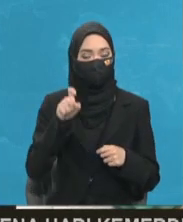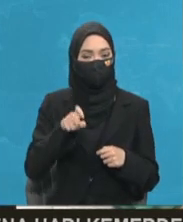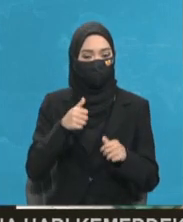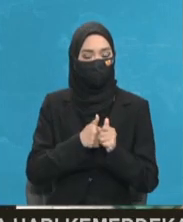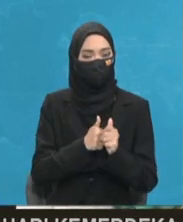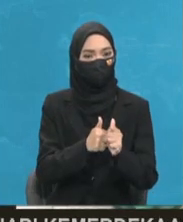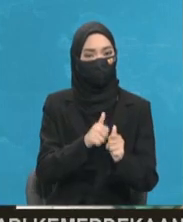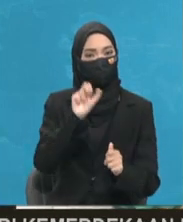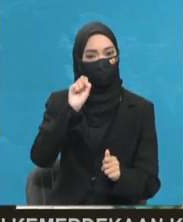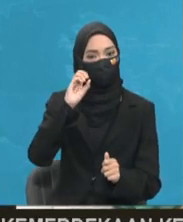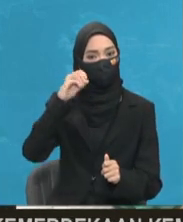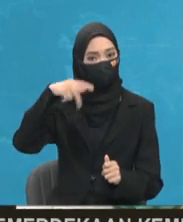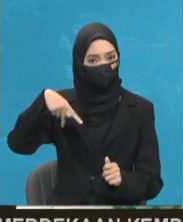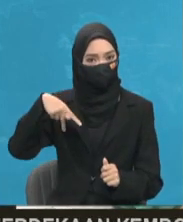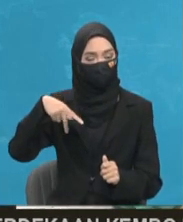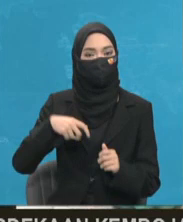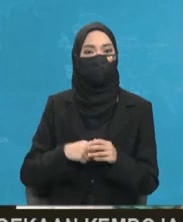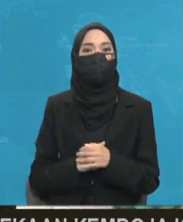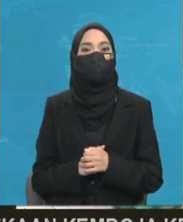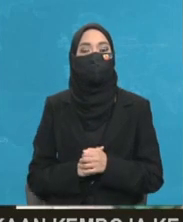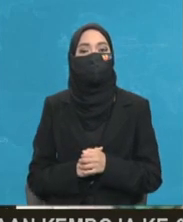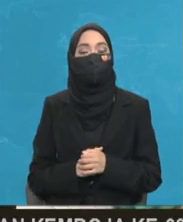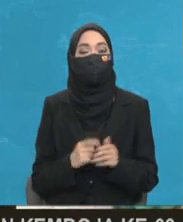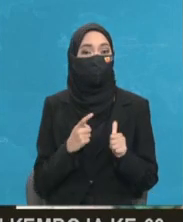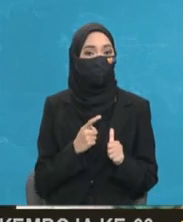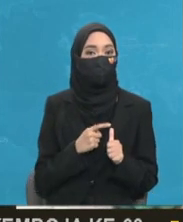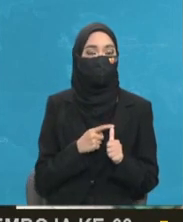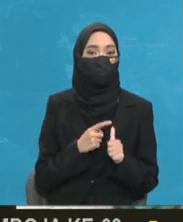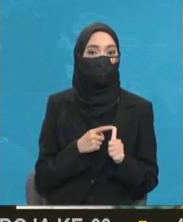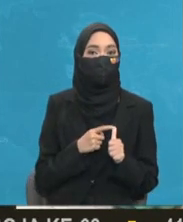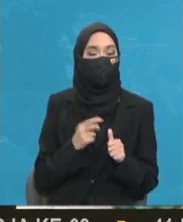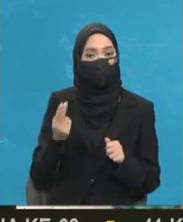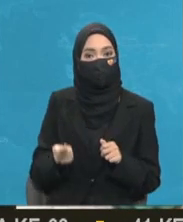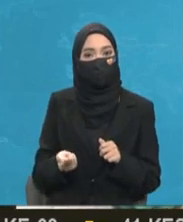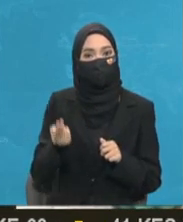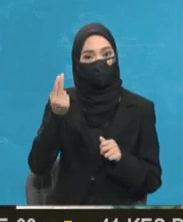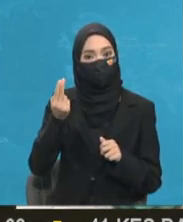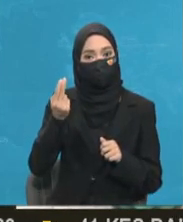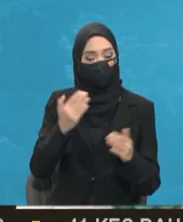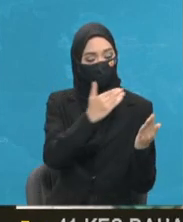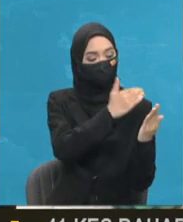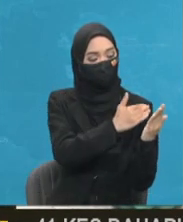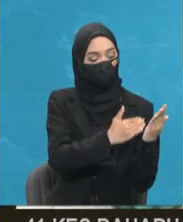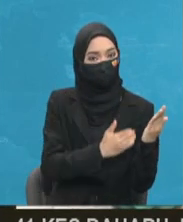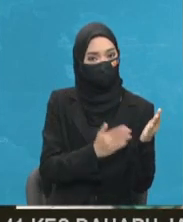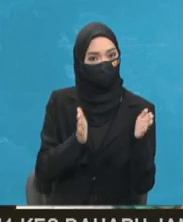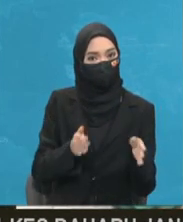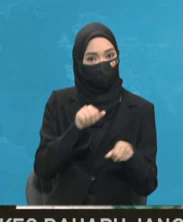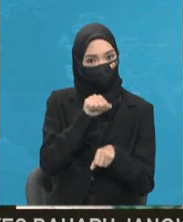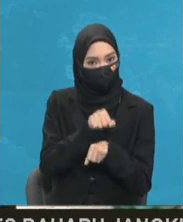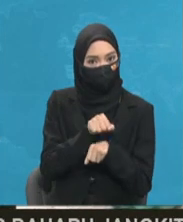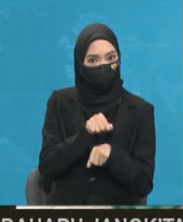seperti berikut Hai menggemaskan ikan Sinar Ai bekerja kedalam aplikasi